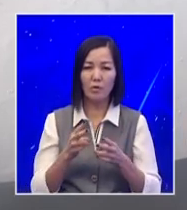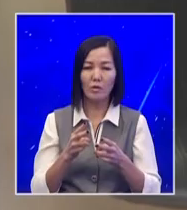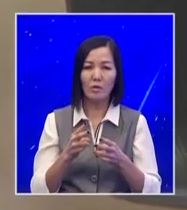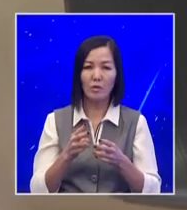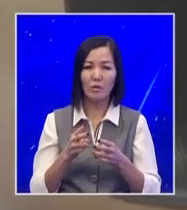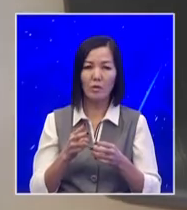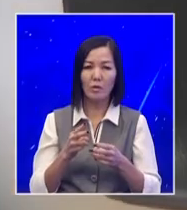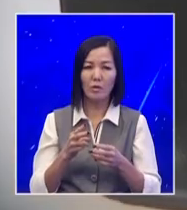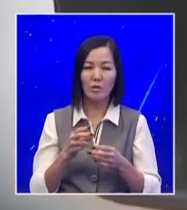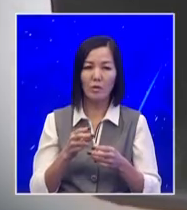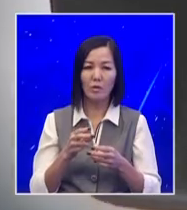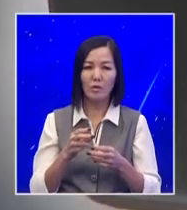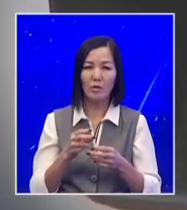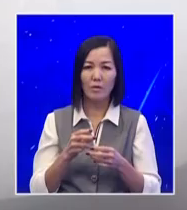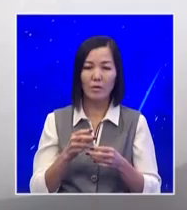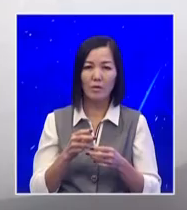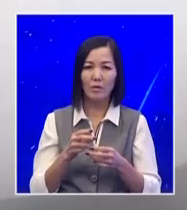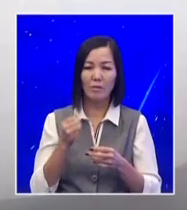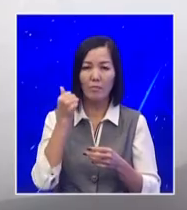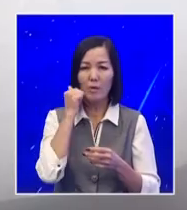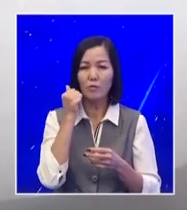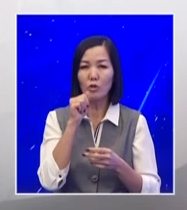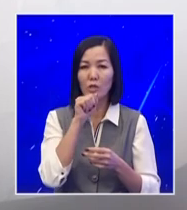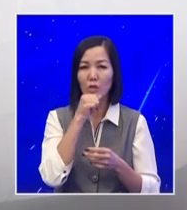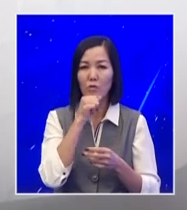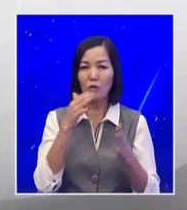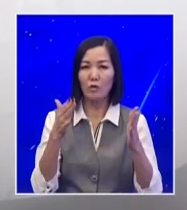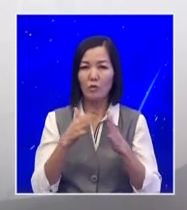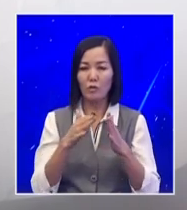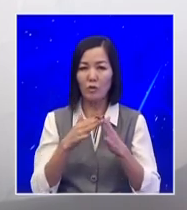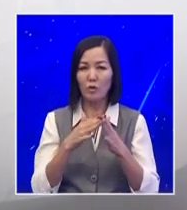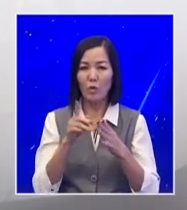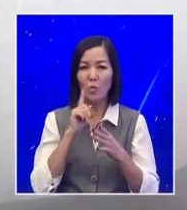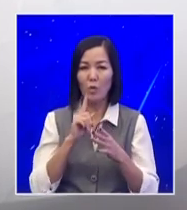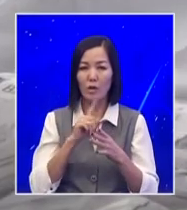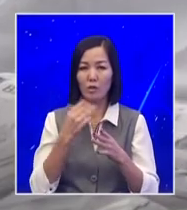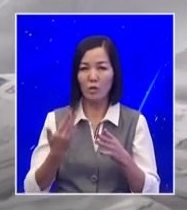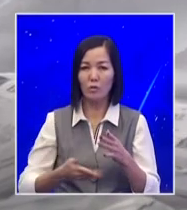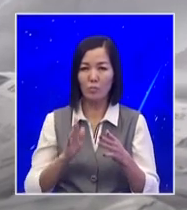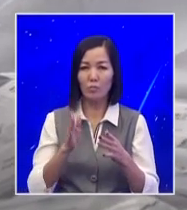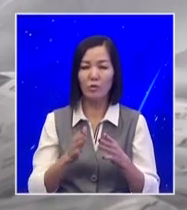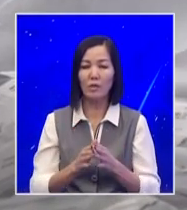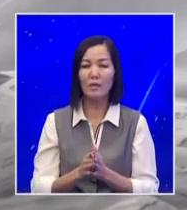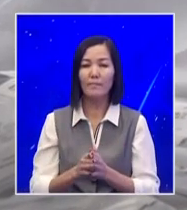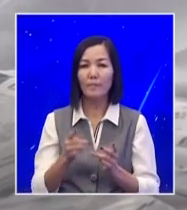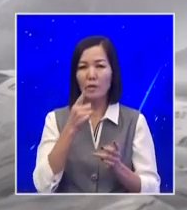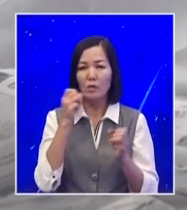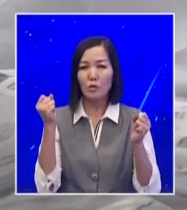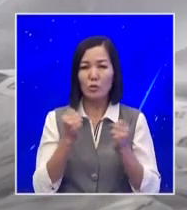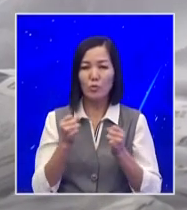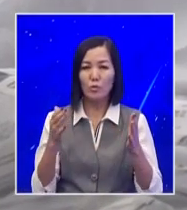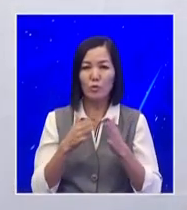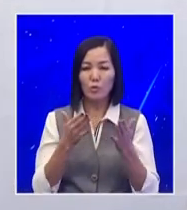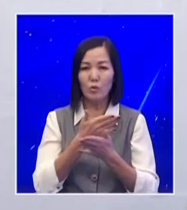Өзімнің әкешемнің қорына ақындап келтіреміз деп отырмыз енді бұл үйде. Қыс көзі қырауда баспанасыз